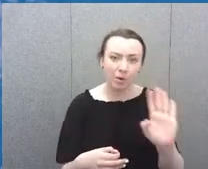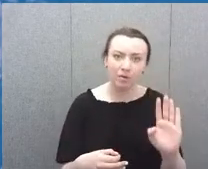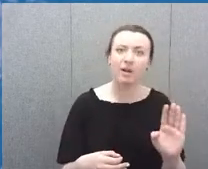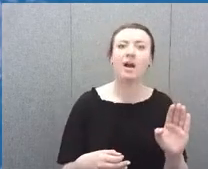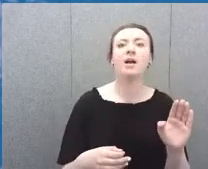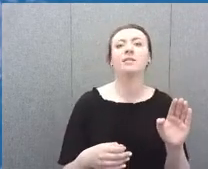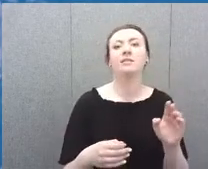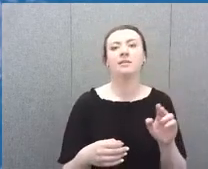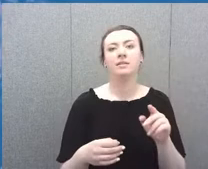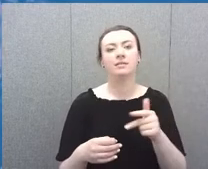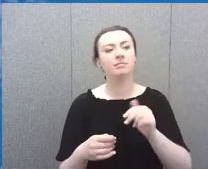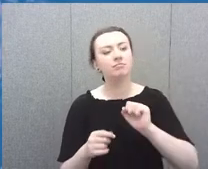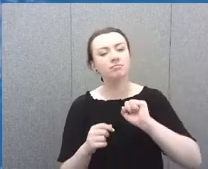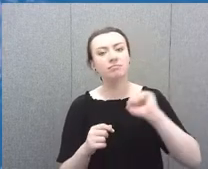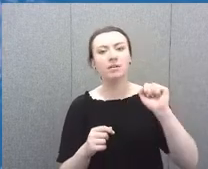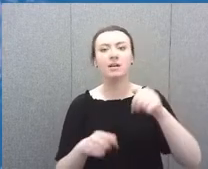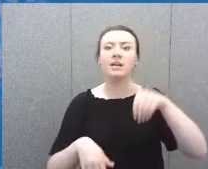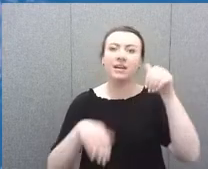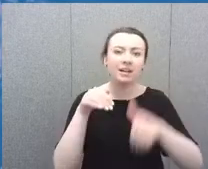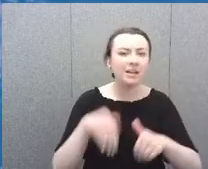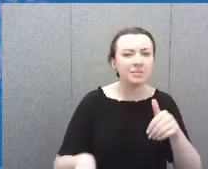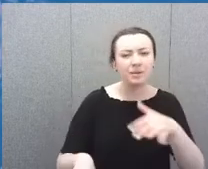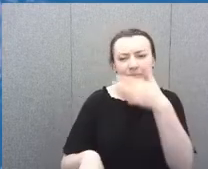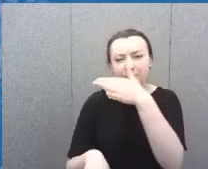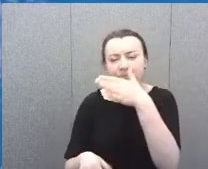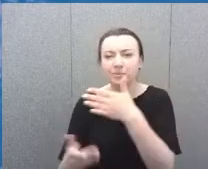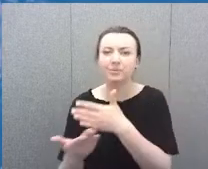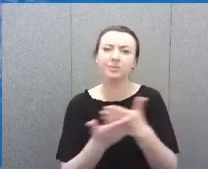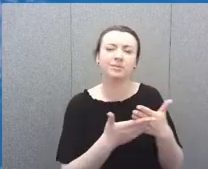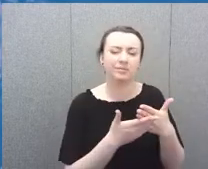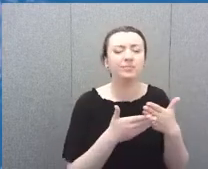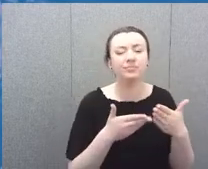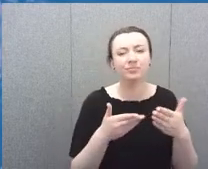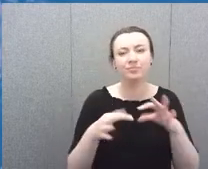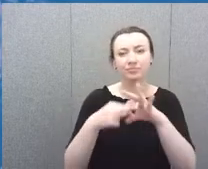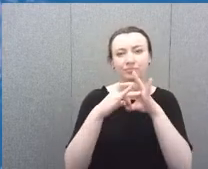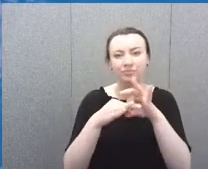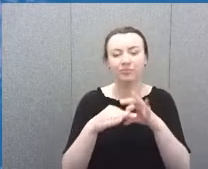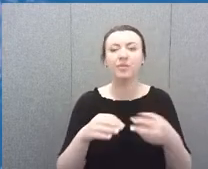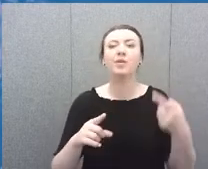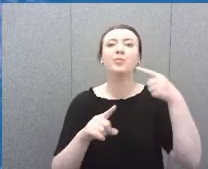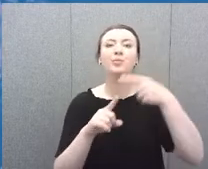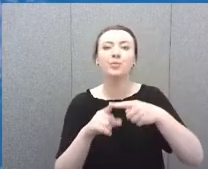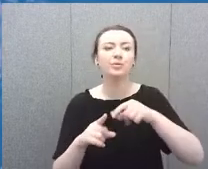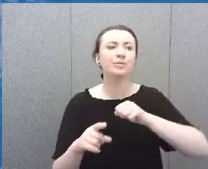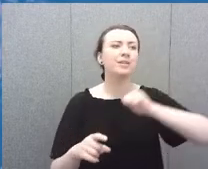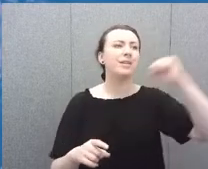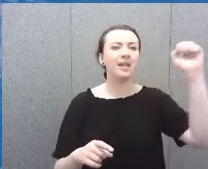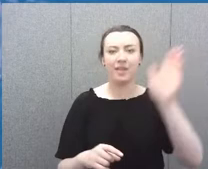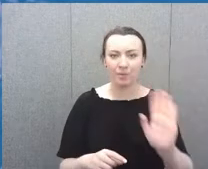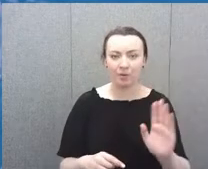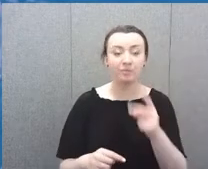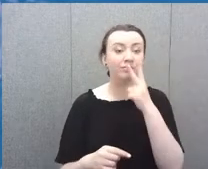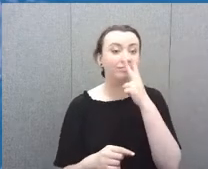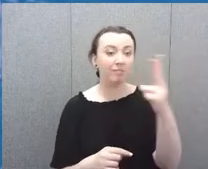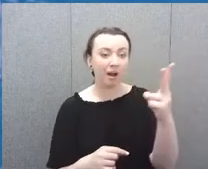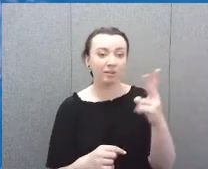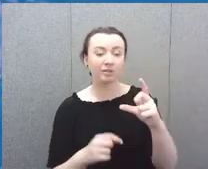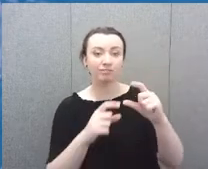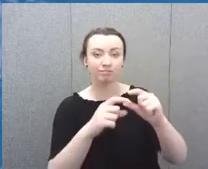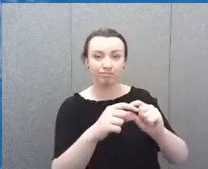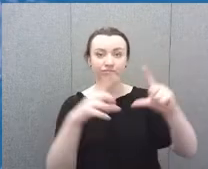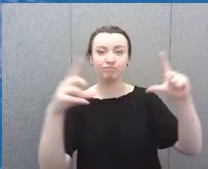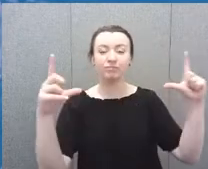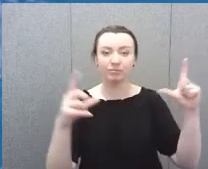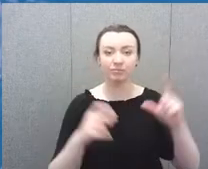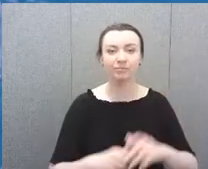и способствуют разным недемократическим проектам. Здесь вы видите пример, опять же, Беларуси.